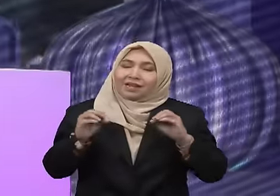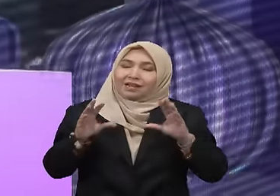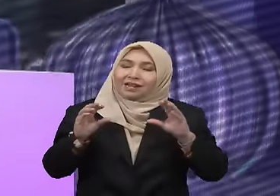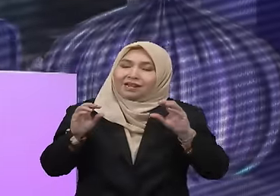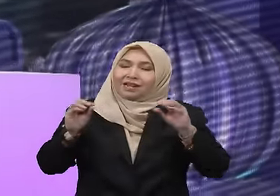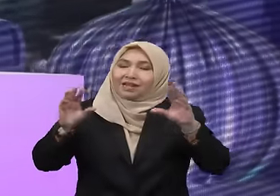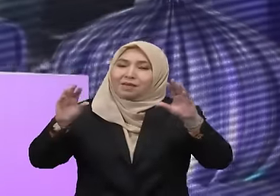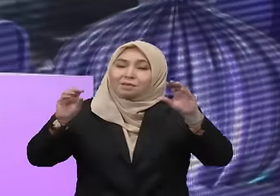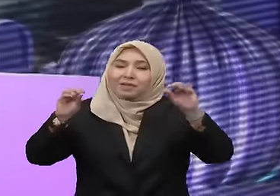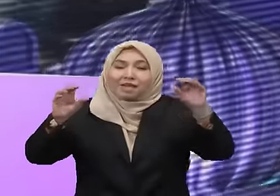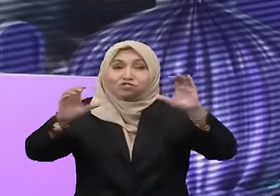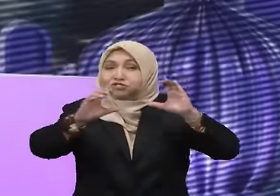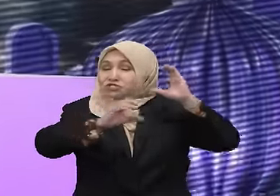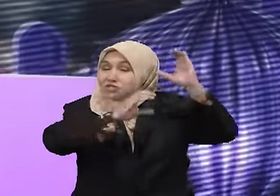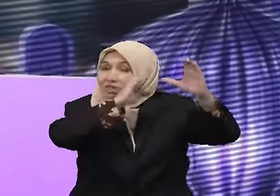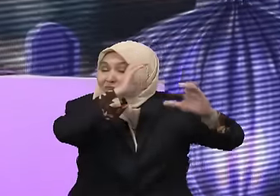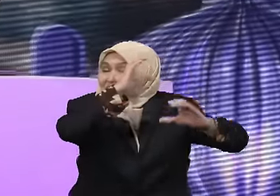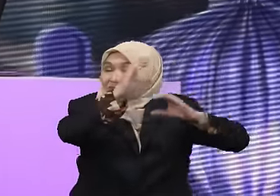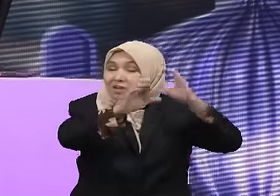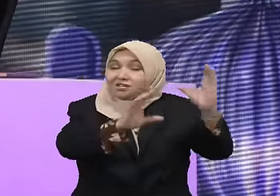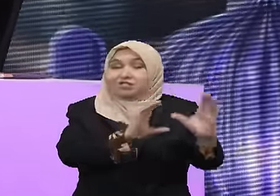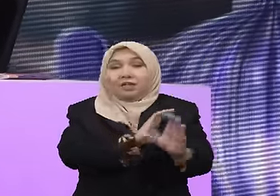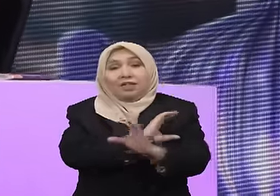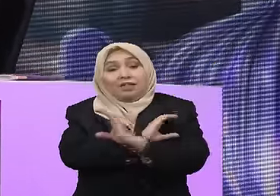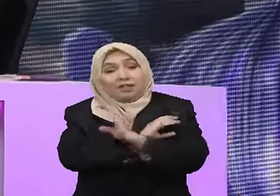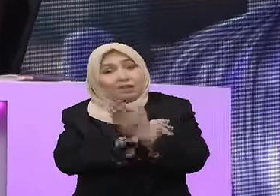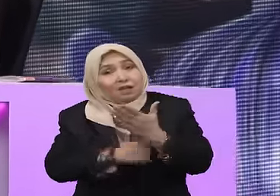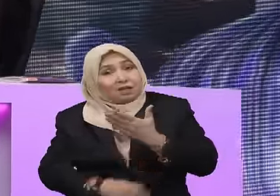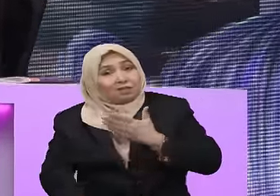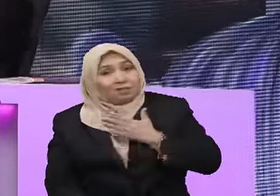kelipan cipta cintaku,